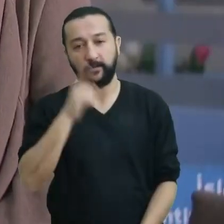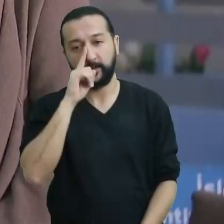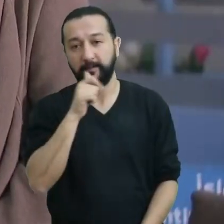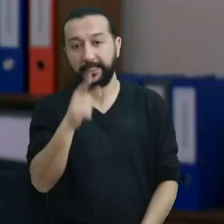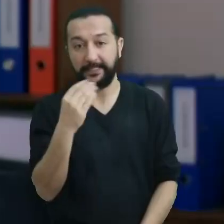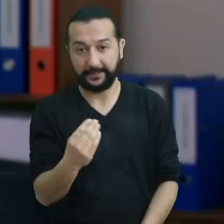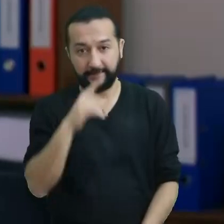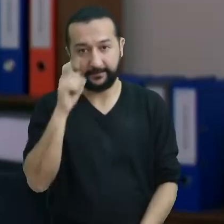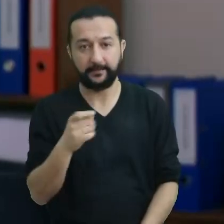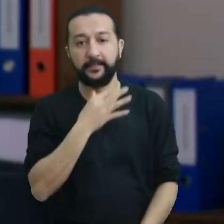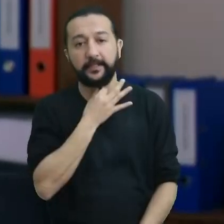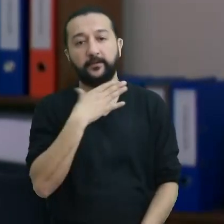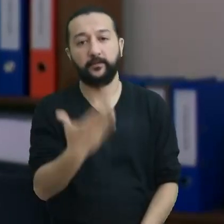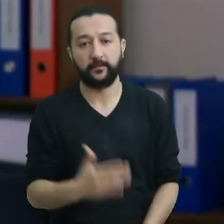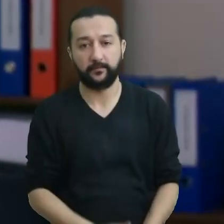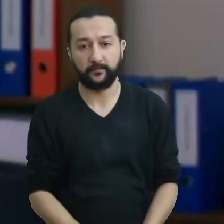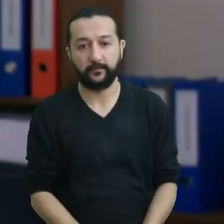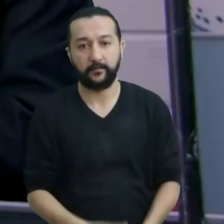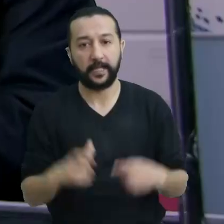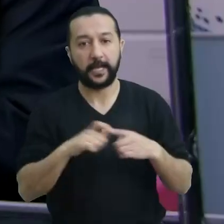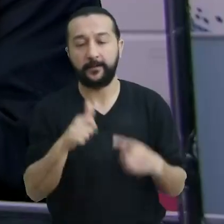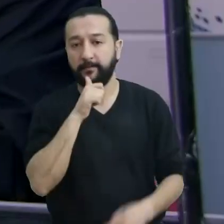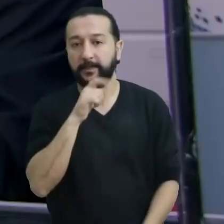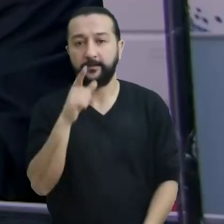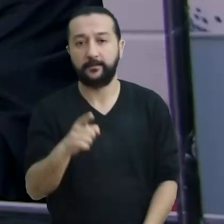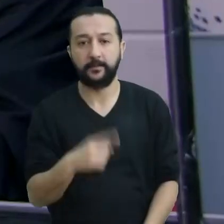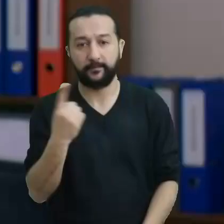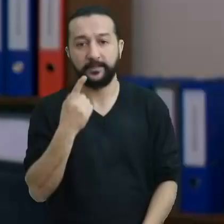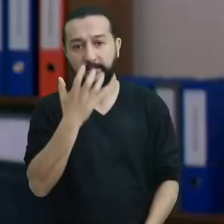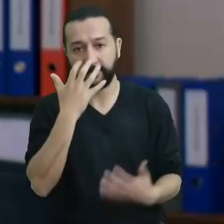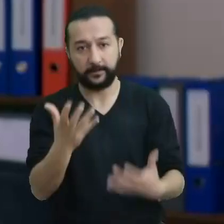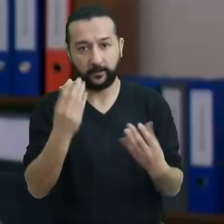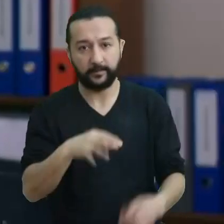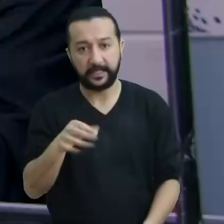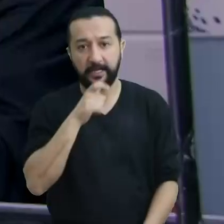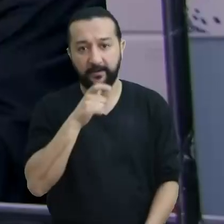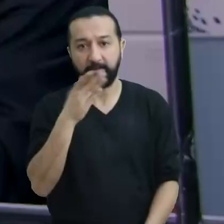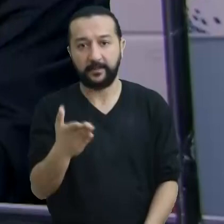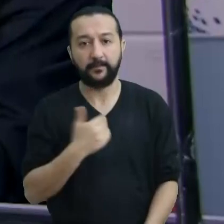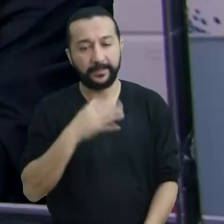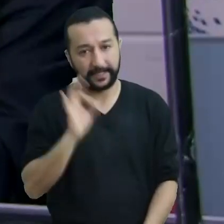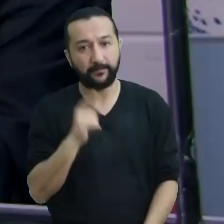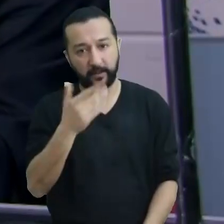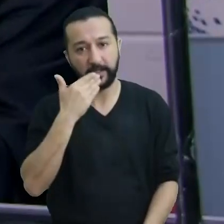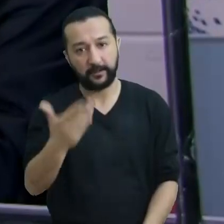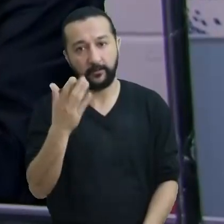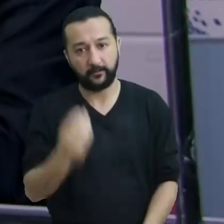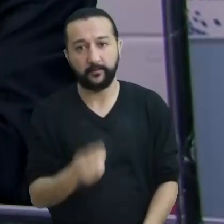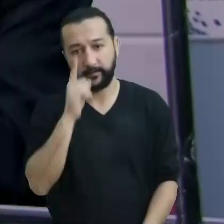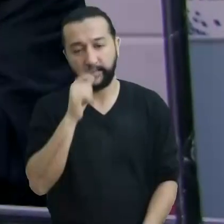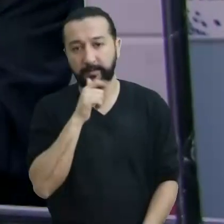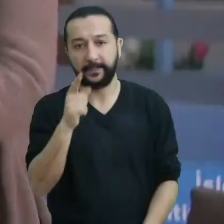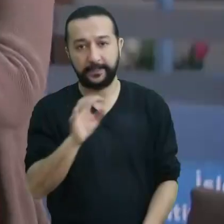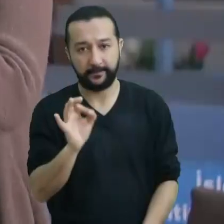bey, nasılsınız? Teşekkür ediyorum. Erdem Bey, bir şey ikram ettik mi çay kahve? Bize tam o aşamaya geçmiştik müdür